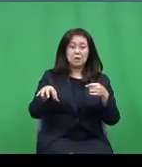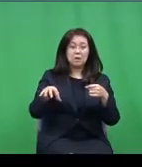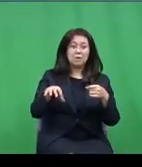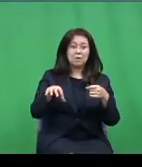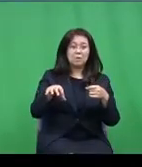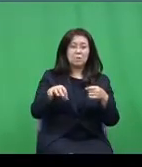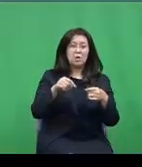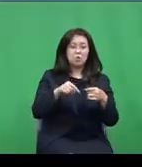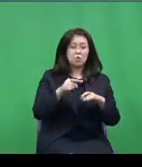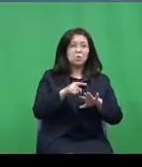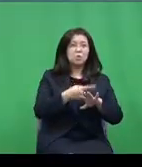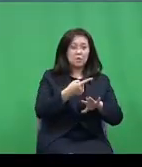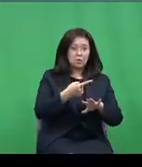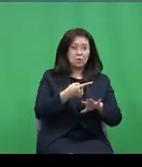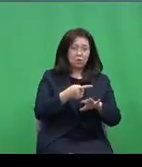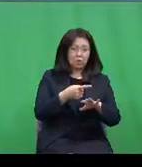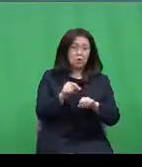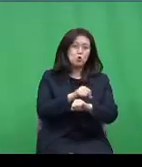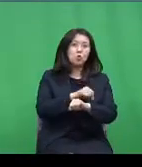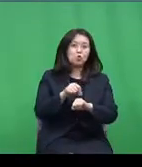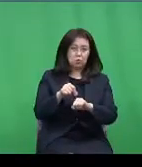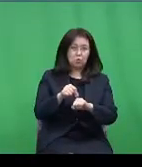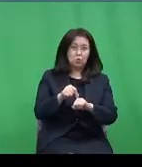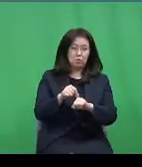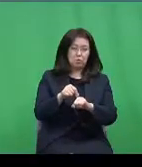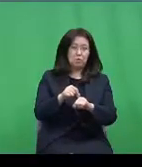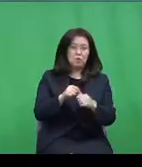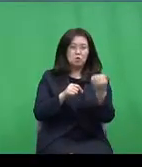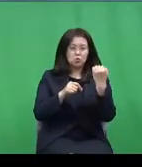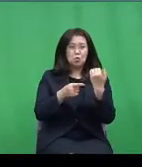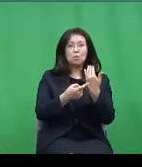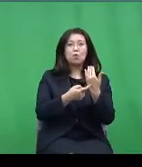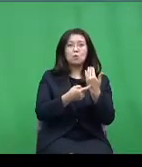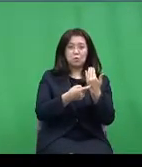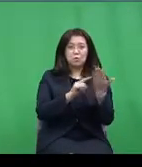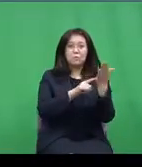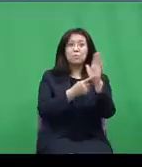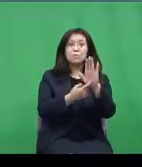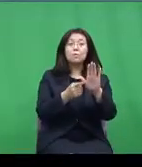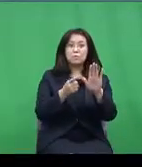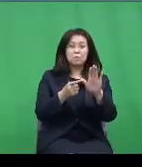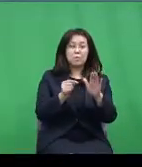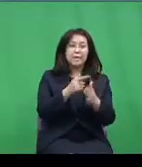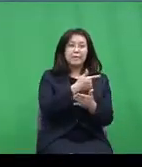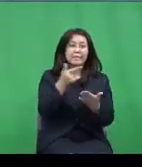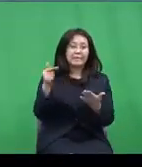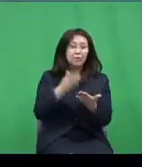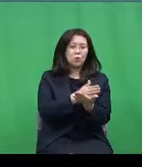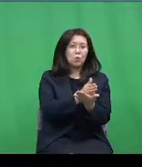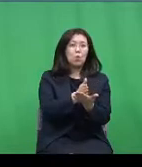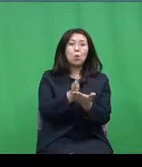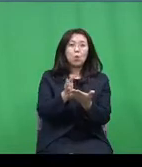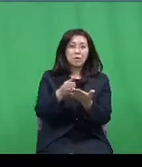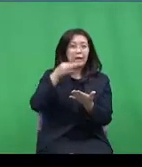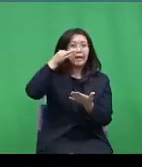か強みとかですね、特色を生かして、そして多様なまあ、価値を生み出